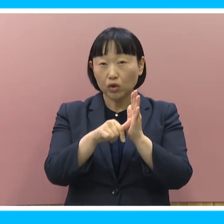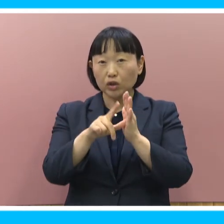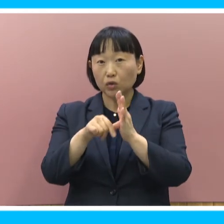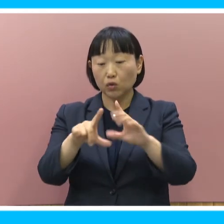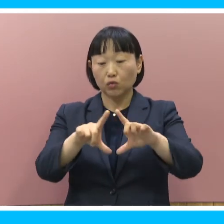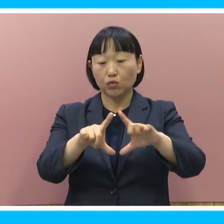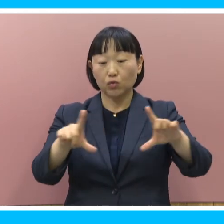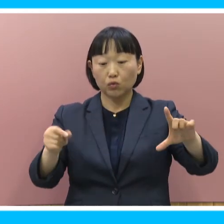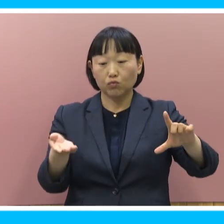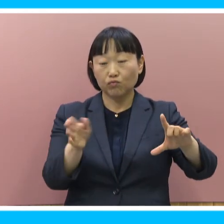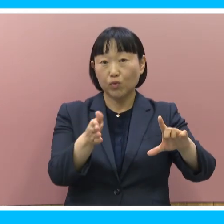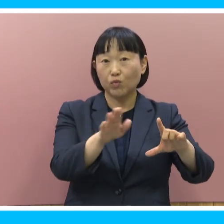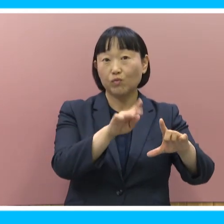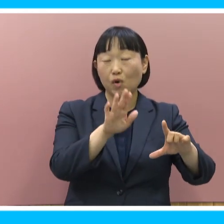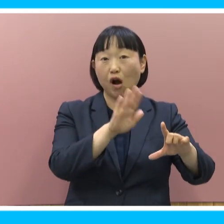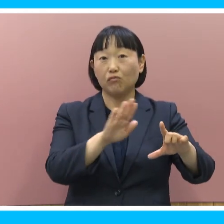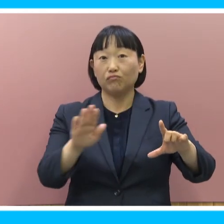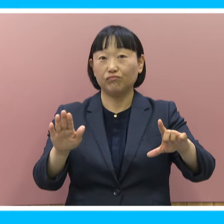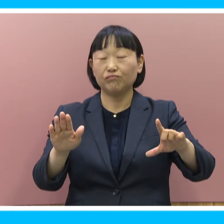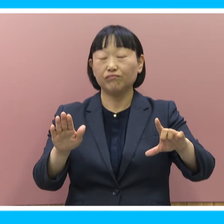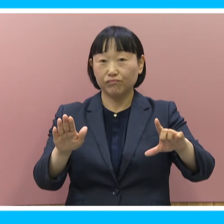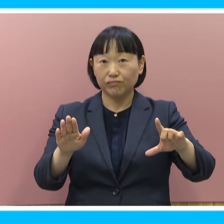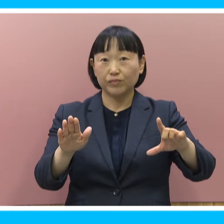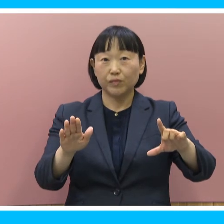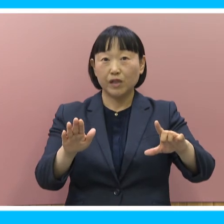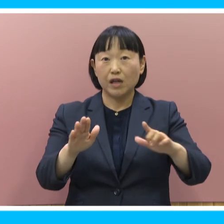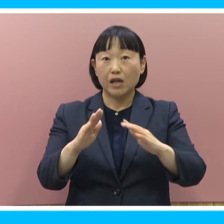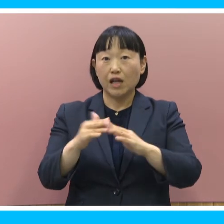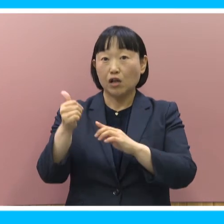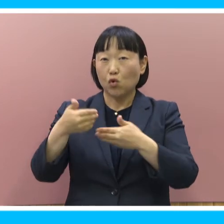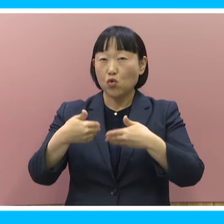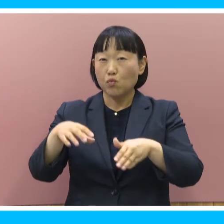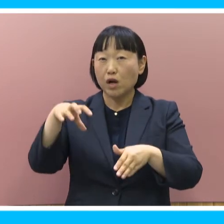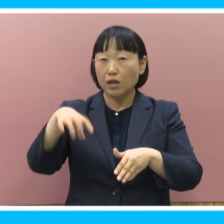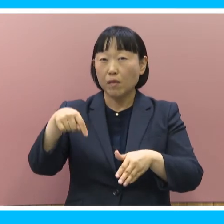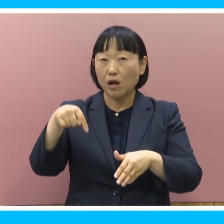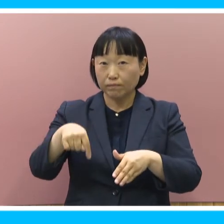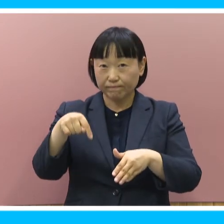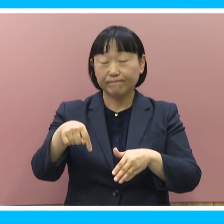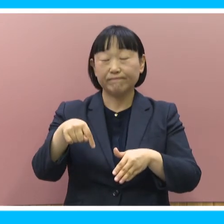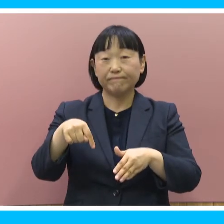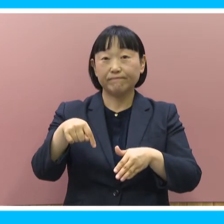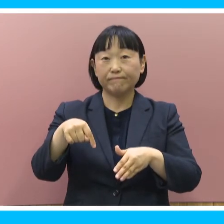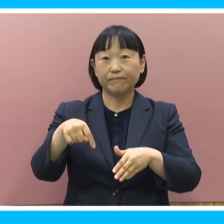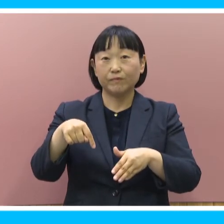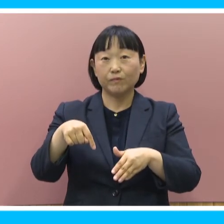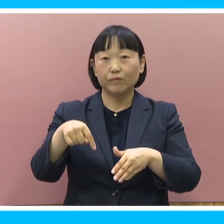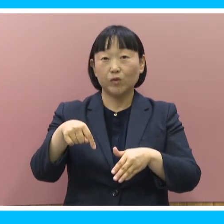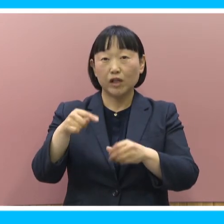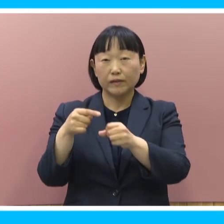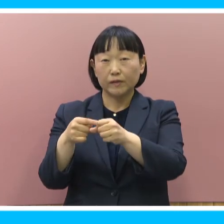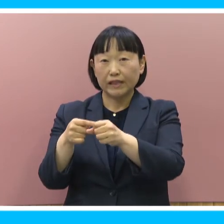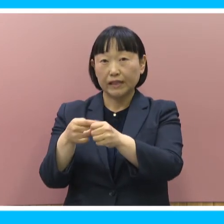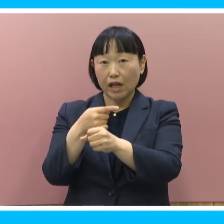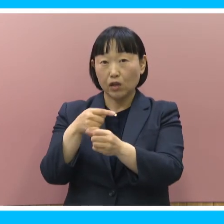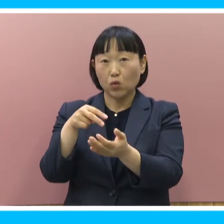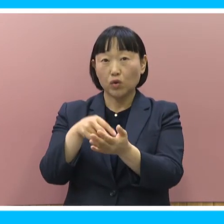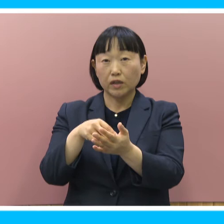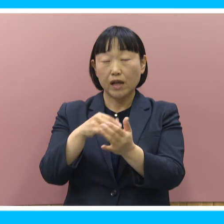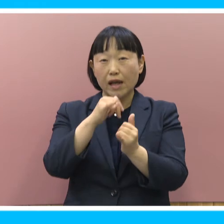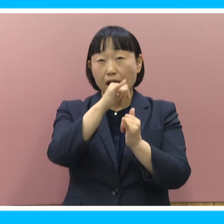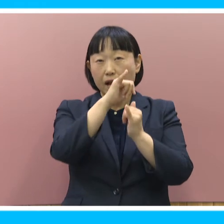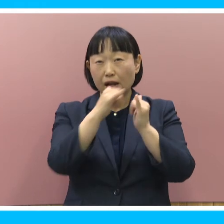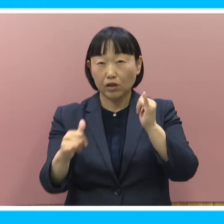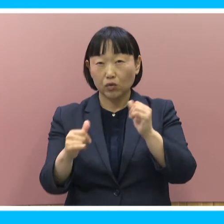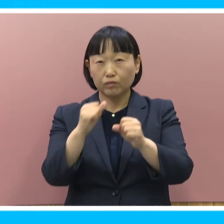との変遷を表しています。家康公先端地であるこの地域が全ての起点となって歴史を